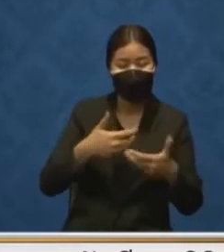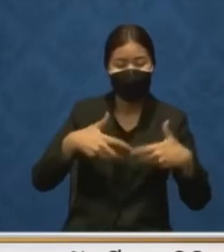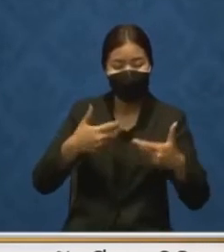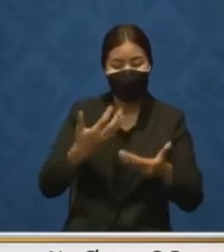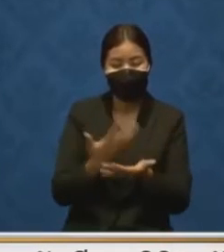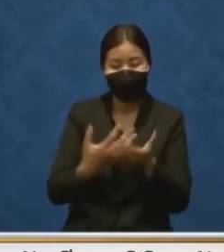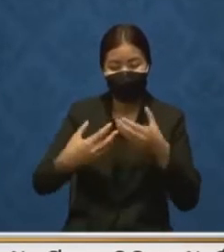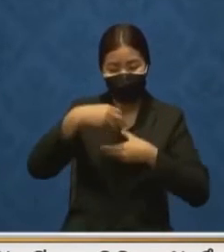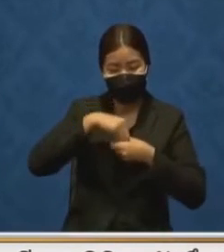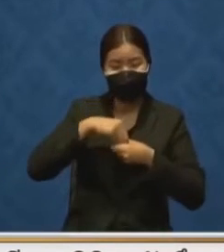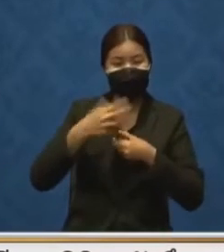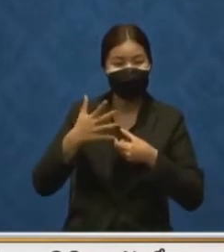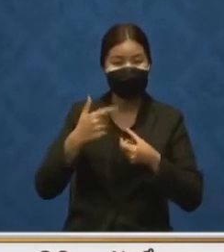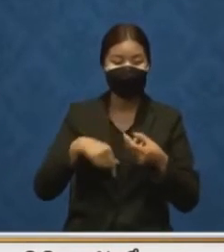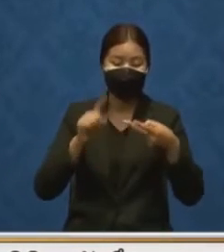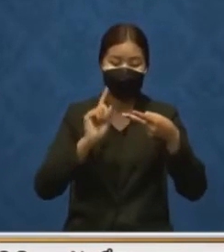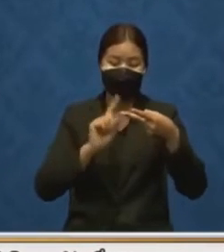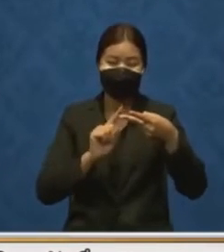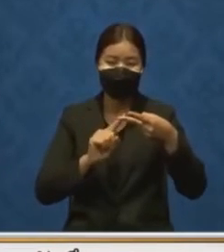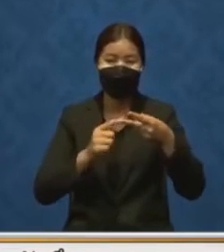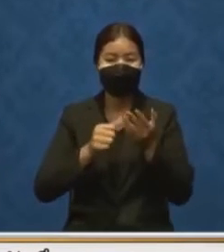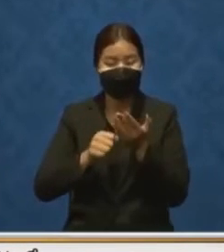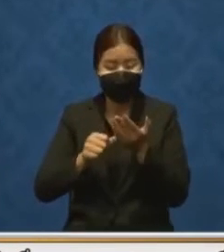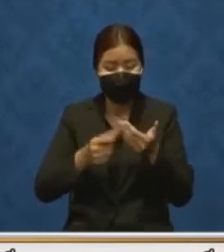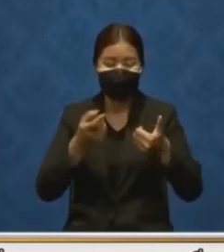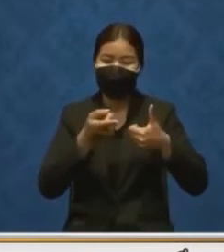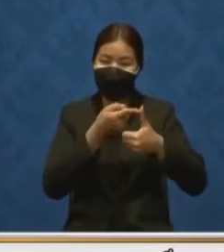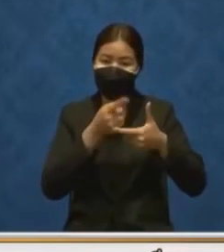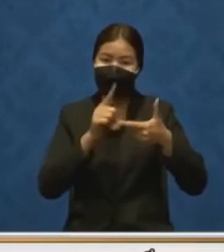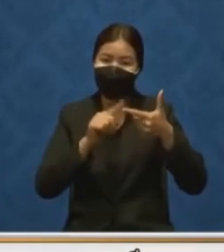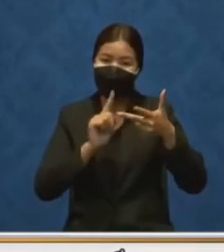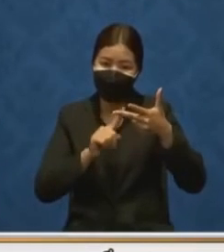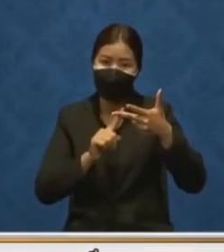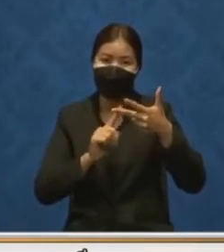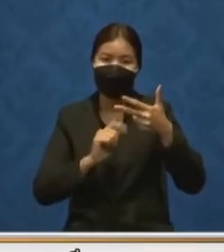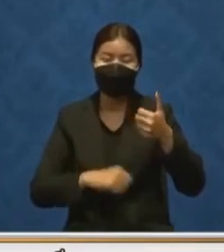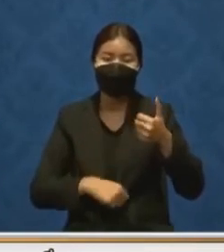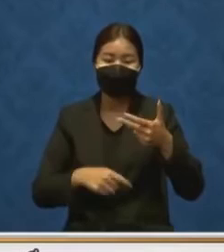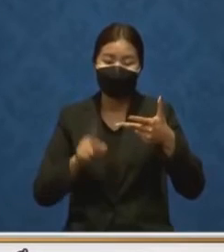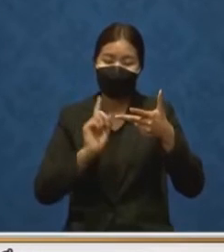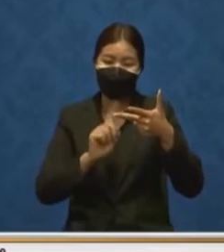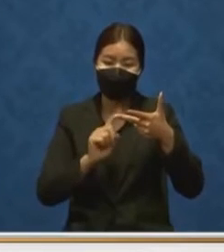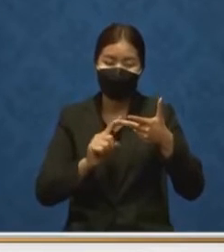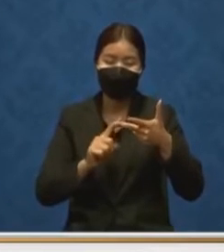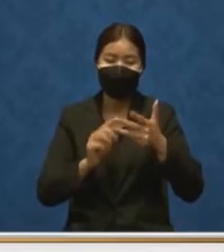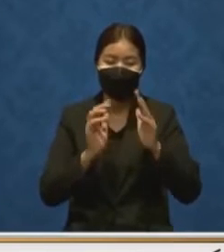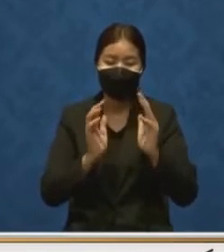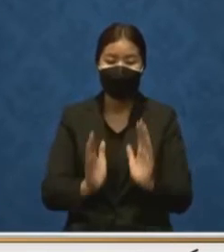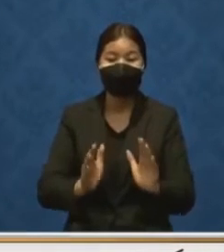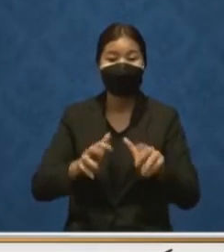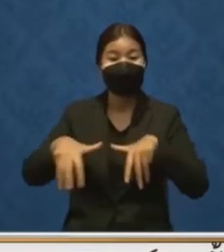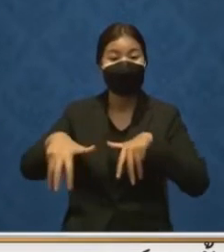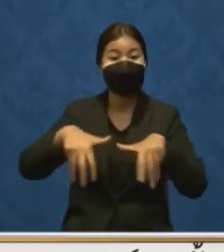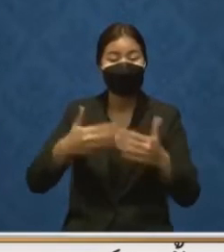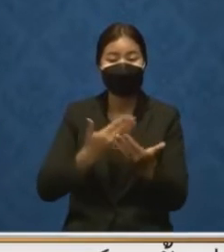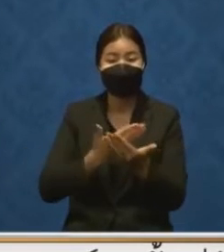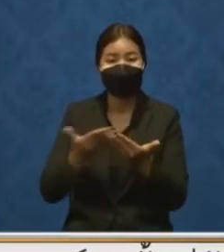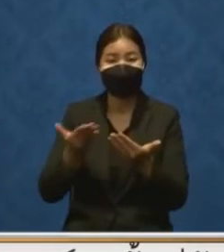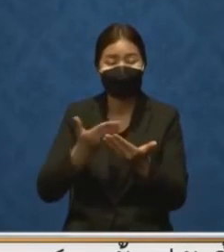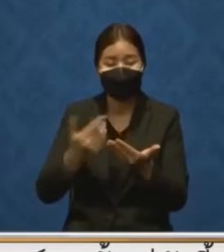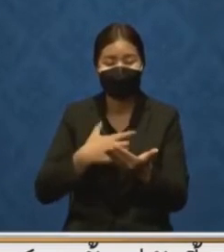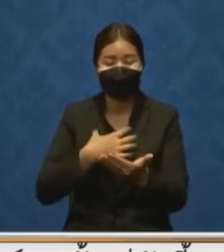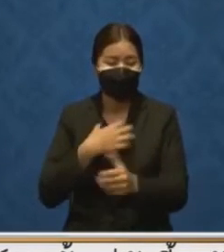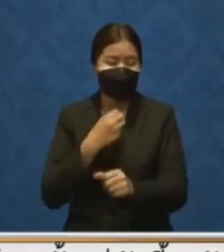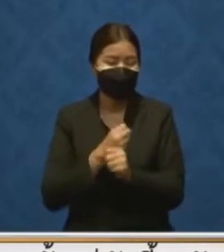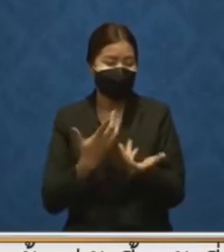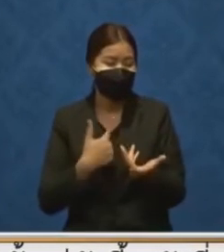แล้เราก็ตองมาแก้ปัญหาข.2 แทนทจะมข้อ 1 ข้อเดียวแล้วก็กลุมที่ 3 movementู้บริโปรคผู้บริโรคสิงทอยากได้ก็คอ